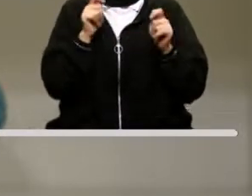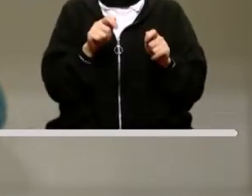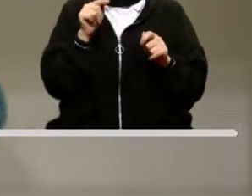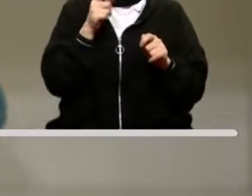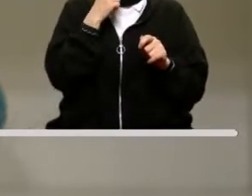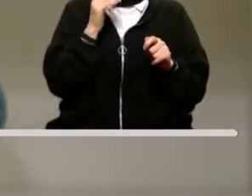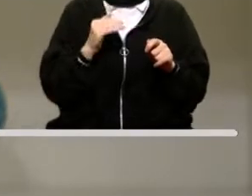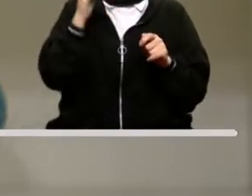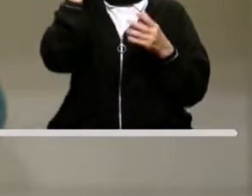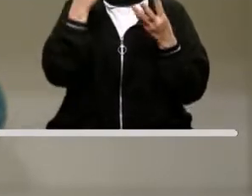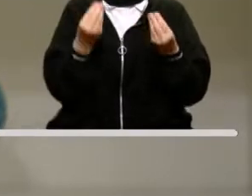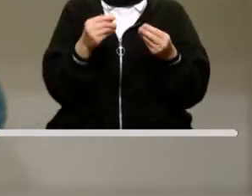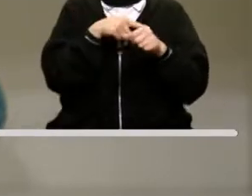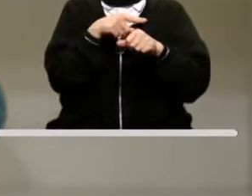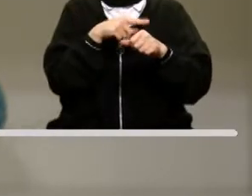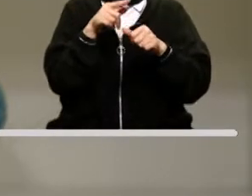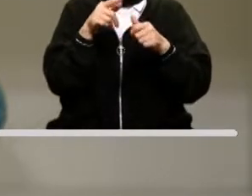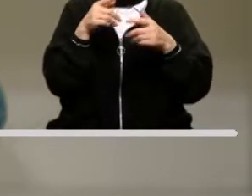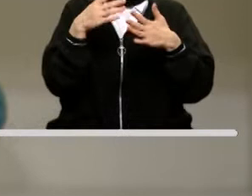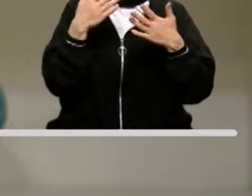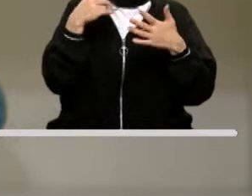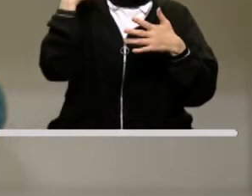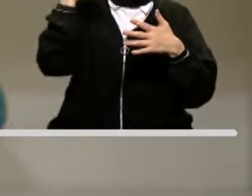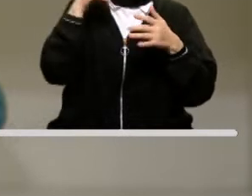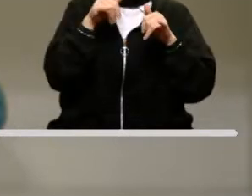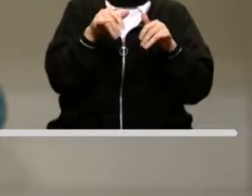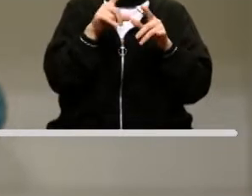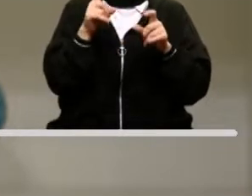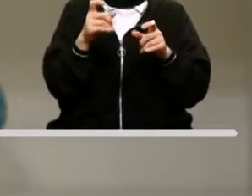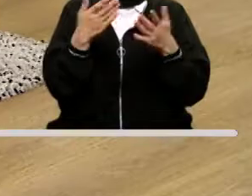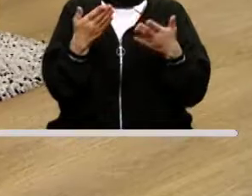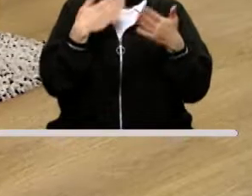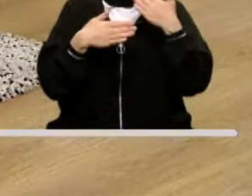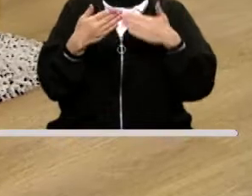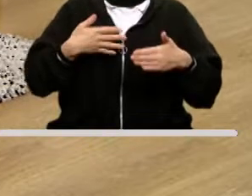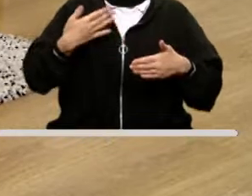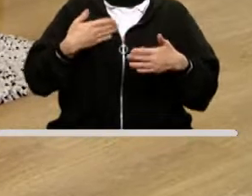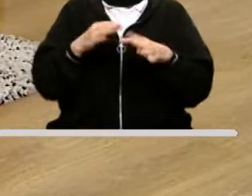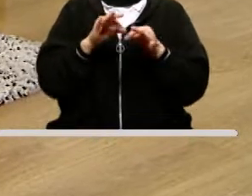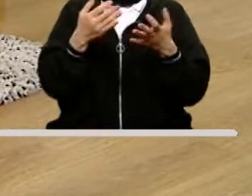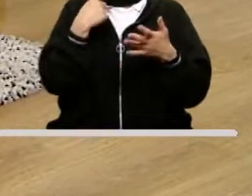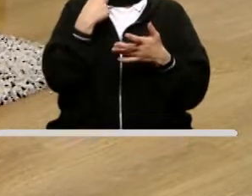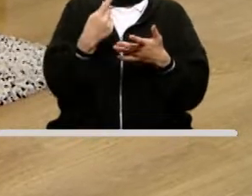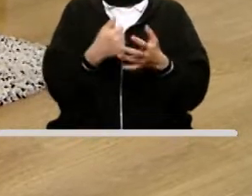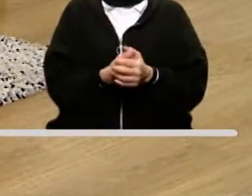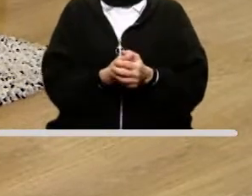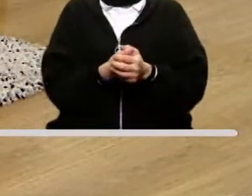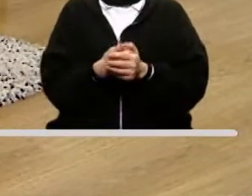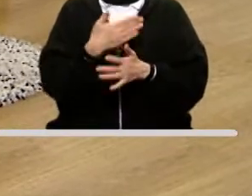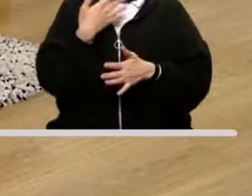aynı şey değil mi? Soracağım ama öncelikle anlatın bize, merak ne demek? Nasıl bir dürtü? Evet. Merak nasıl bir dürtü